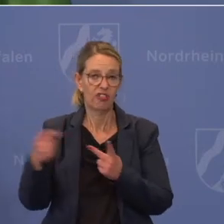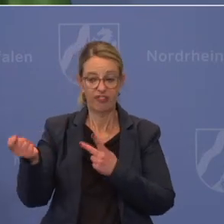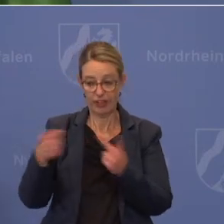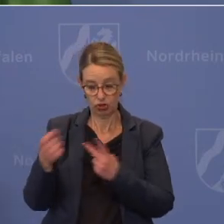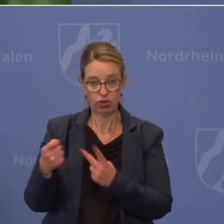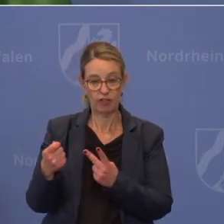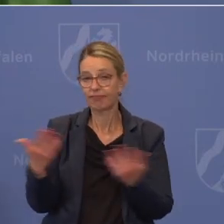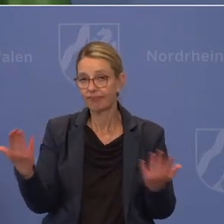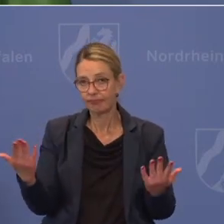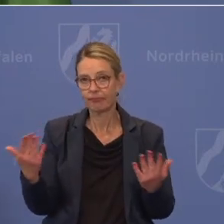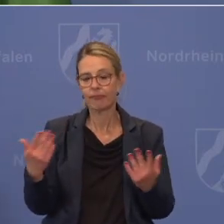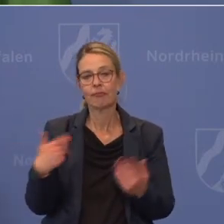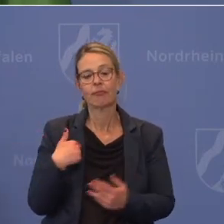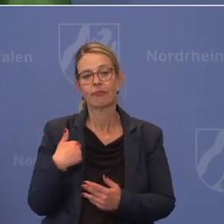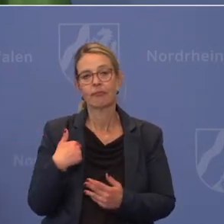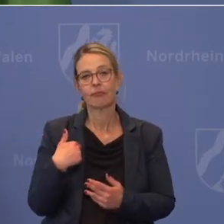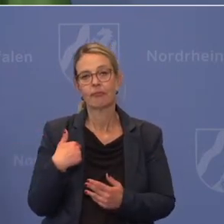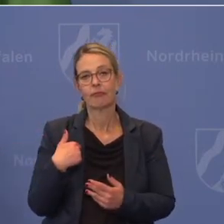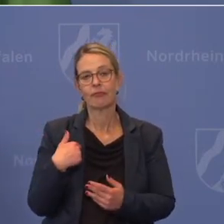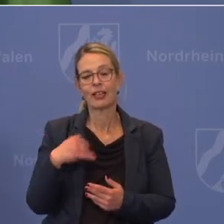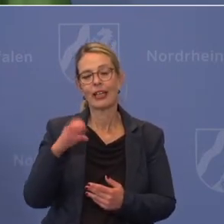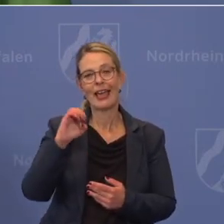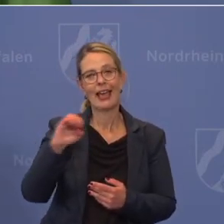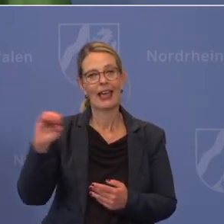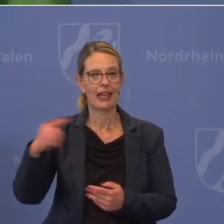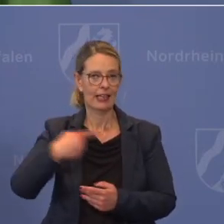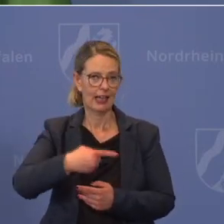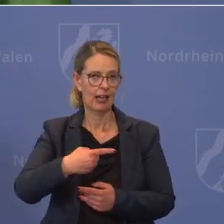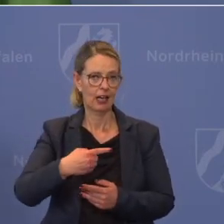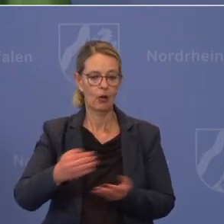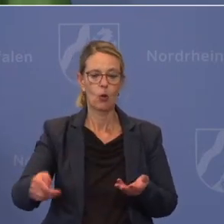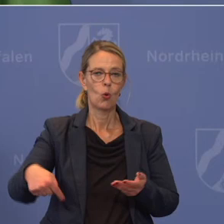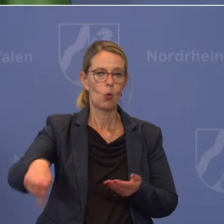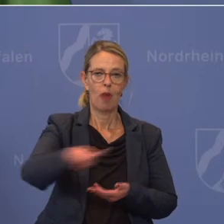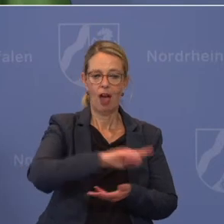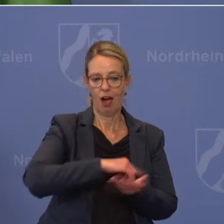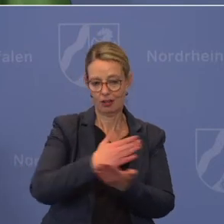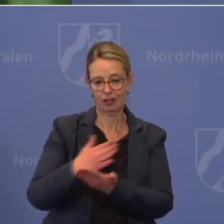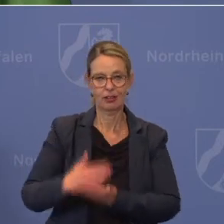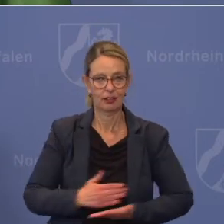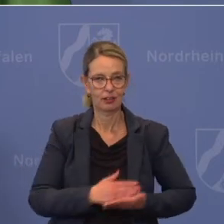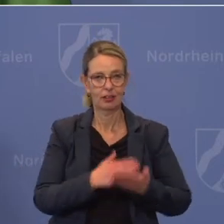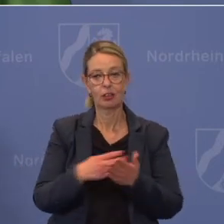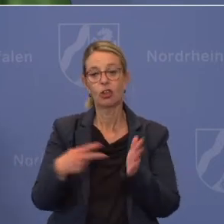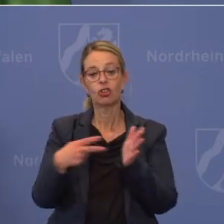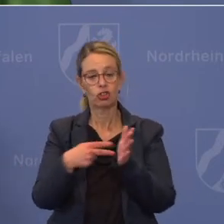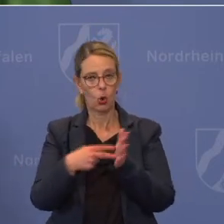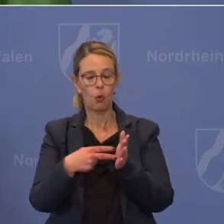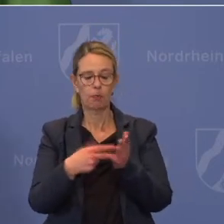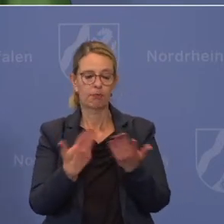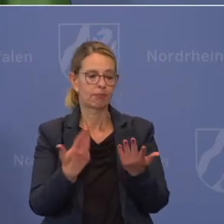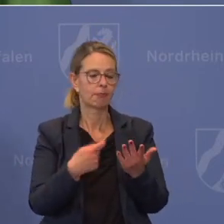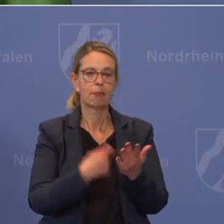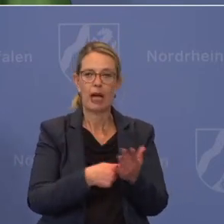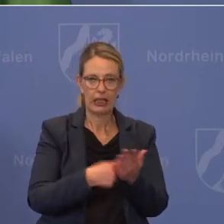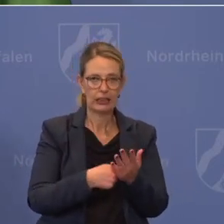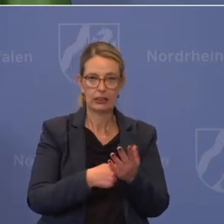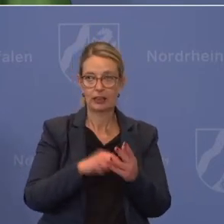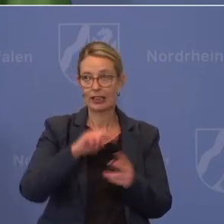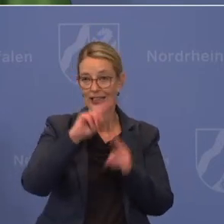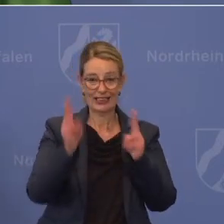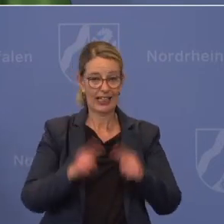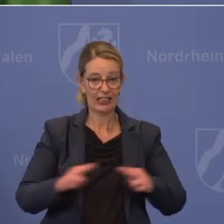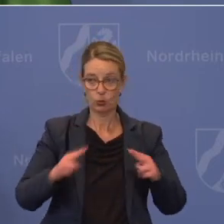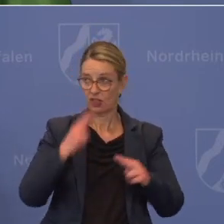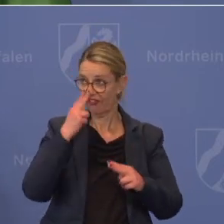bringt auch die Senkung der EEG-Umlage. Insgesamt bleiben die Strompreise beim internationalen Vergleich nach